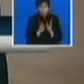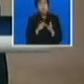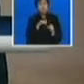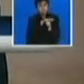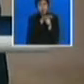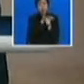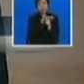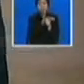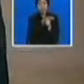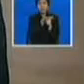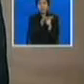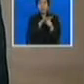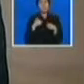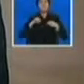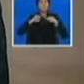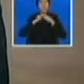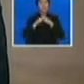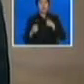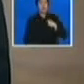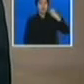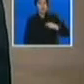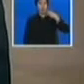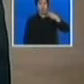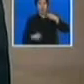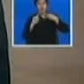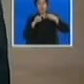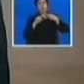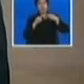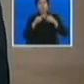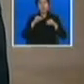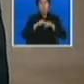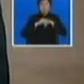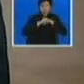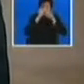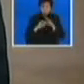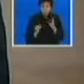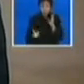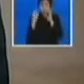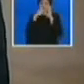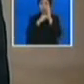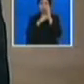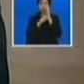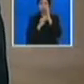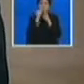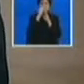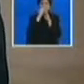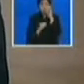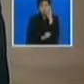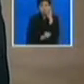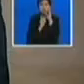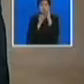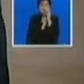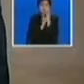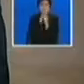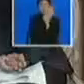ากปัญหามีอยู่2เรื่องนะครับหนึ่งคือการกระจายไปตามพื้นที ่ นะครับคือไปกระจุกอยู่ในเมืองใหญ่ๆในที่ที่อาจจะมีความเจริ